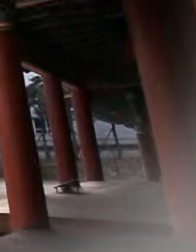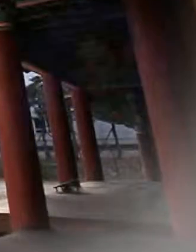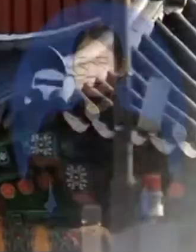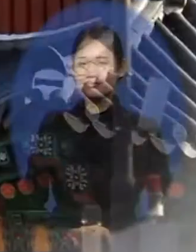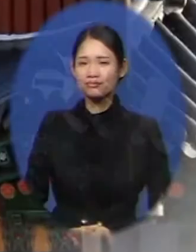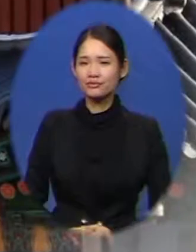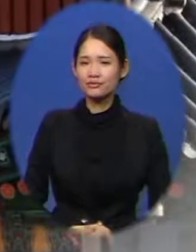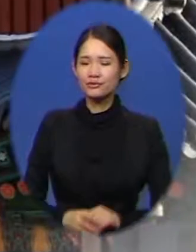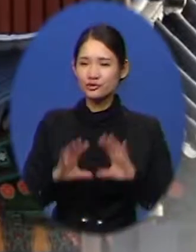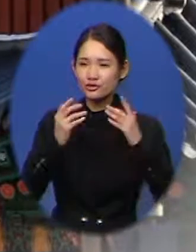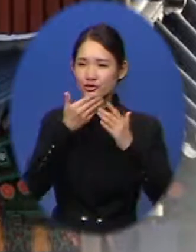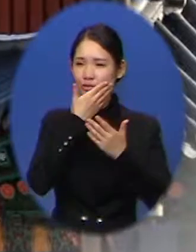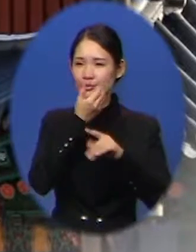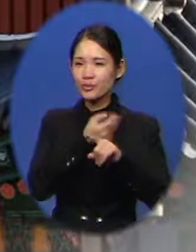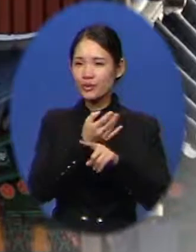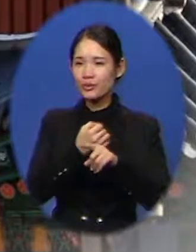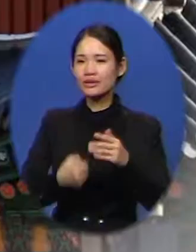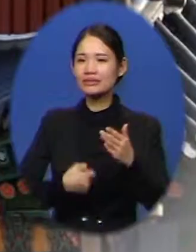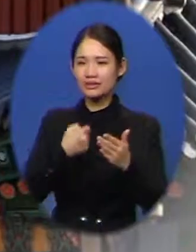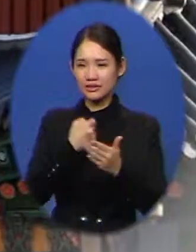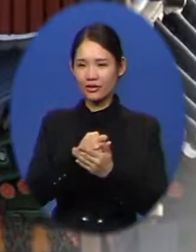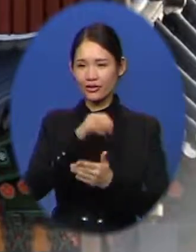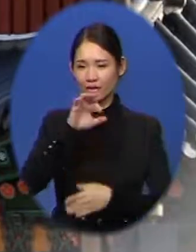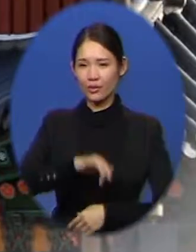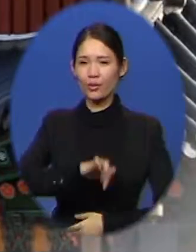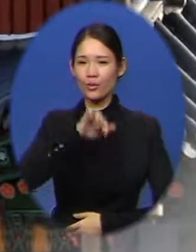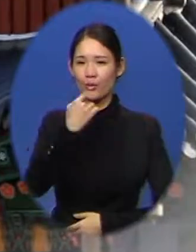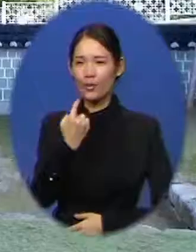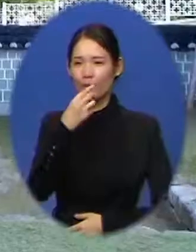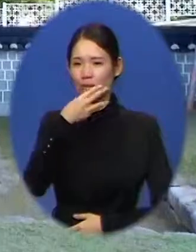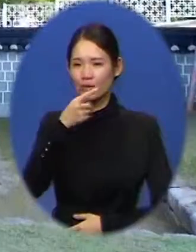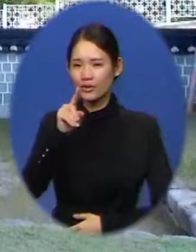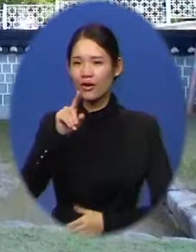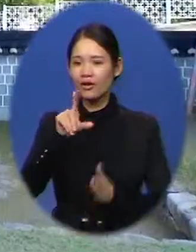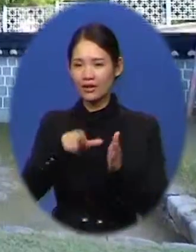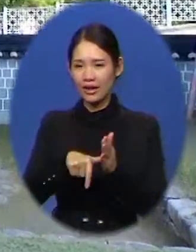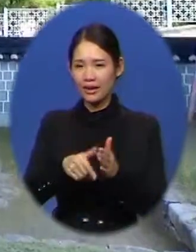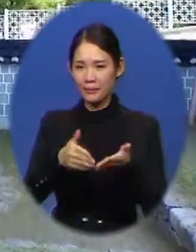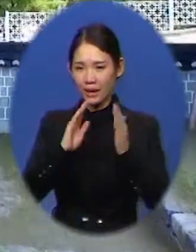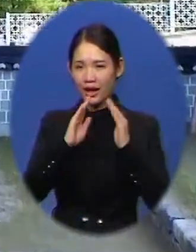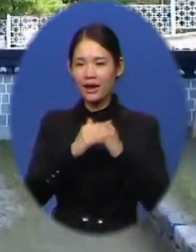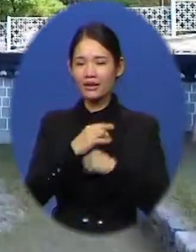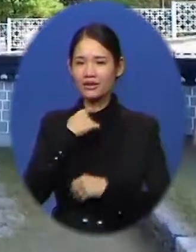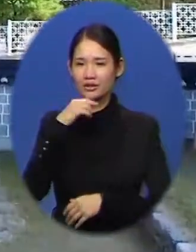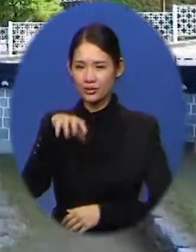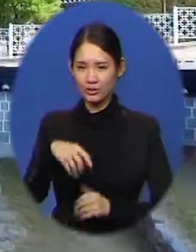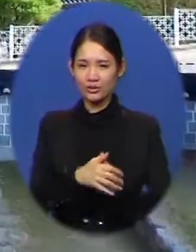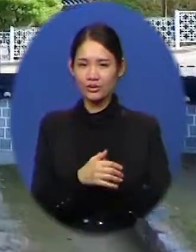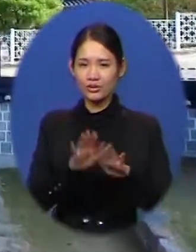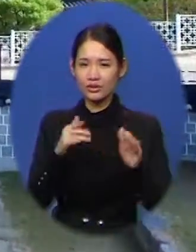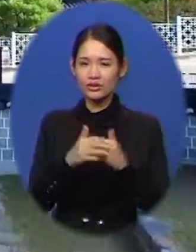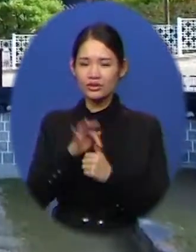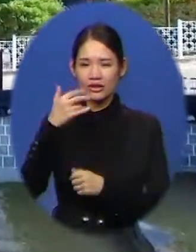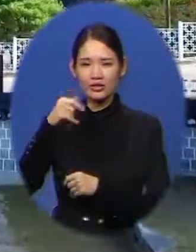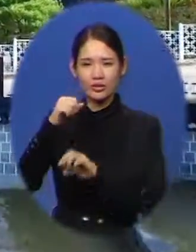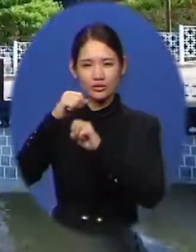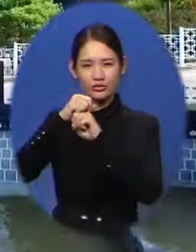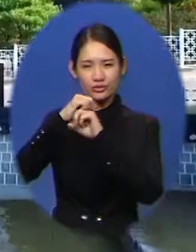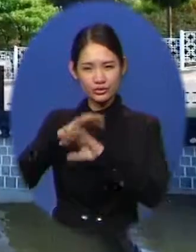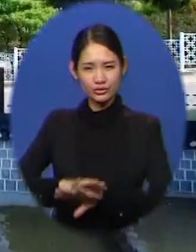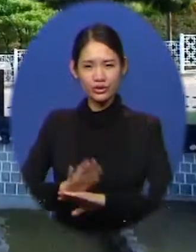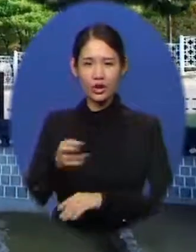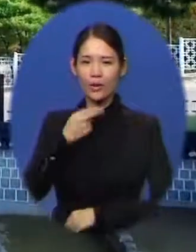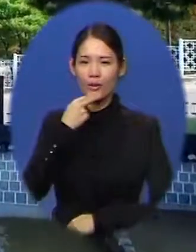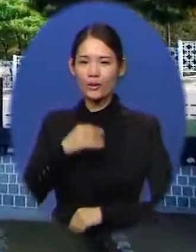국보로 지정된 이곳은 고려시대에 지은 강릉객사의 정문인데요. 현재 객사 건물은 없어지고 이